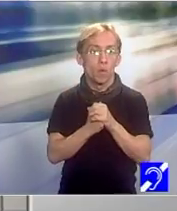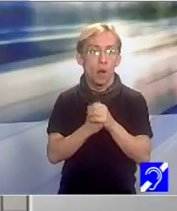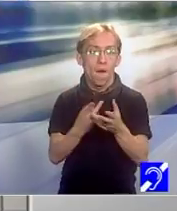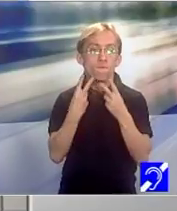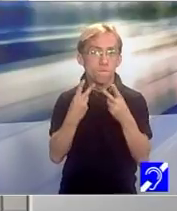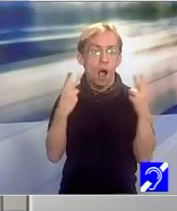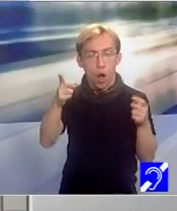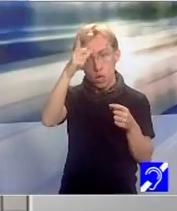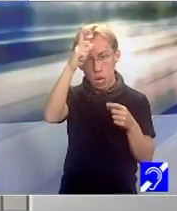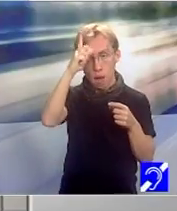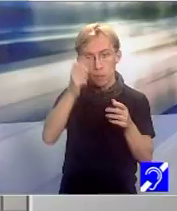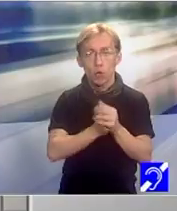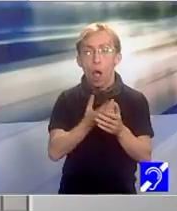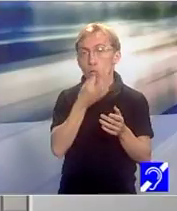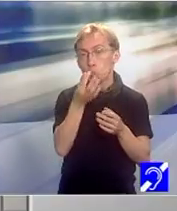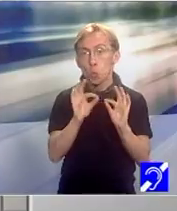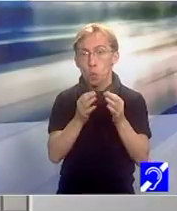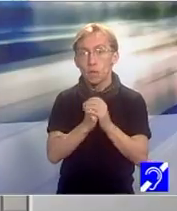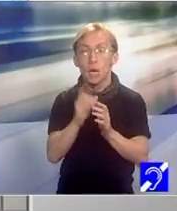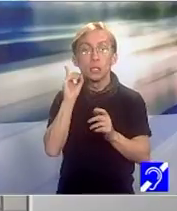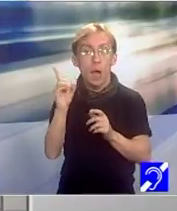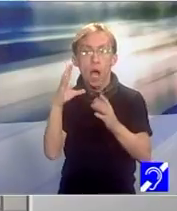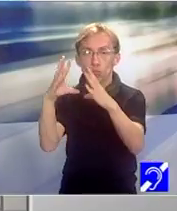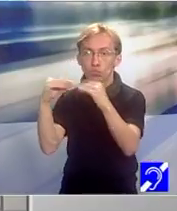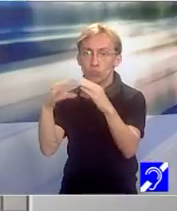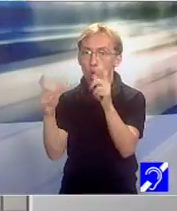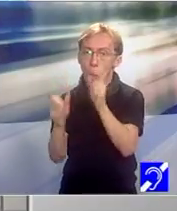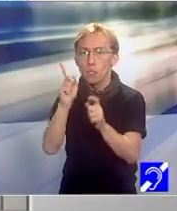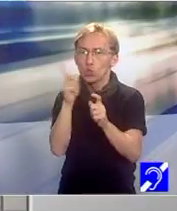nemților însă și-a spus cuvântul, dar românii nu se descurajează și